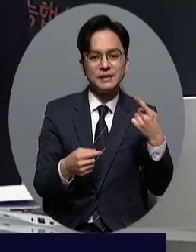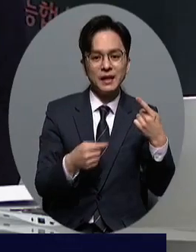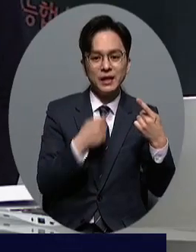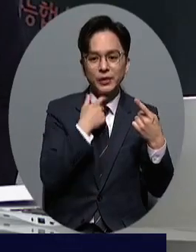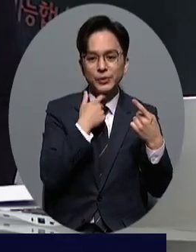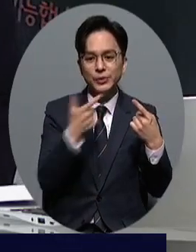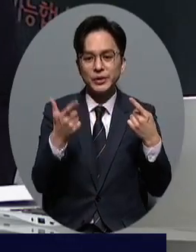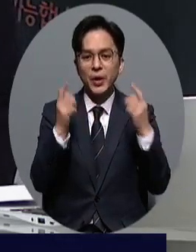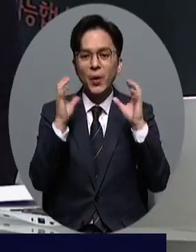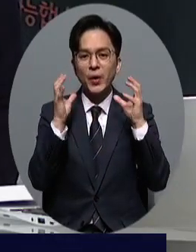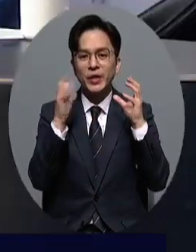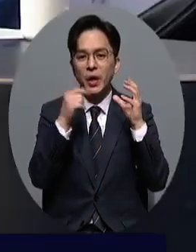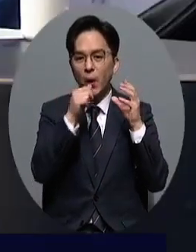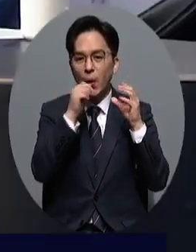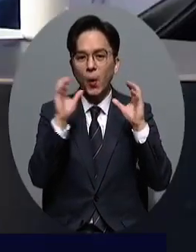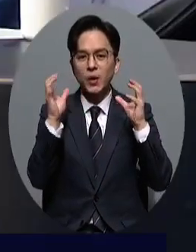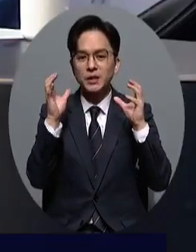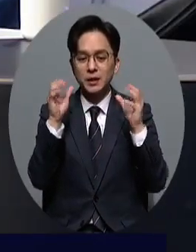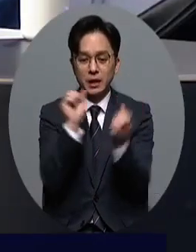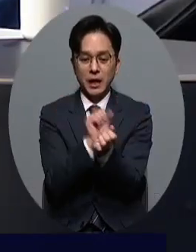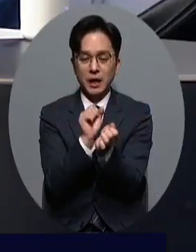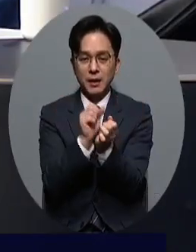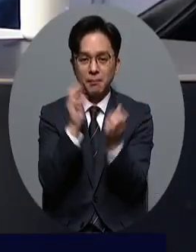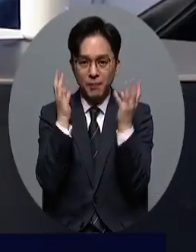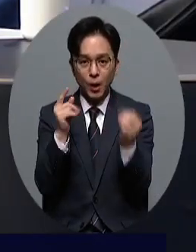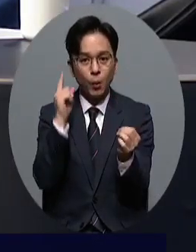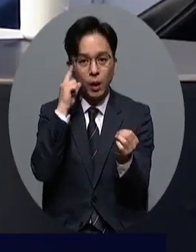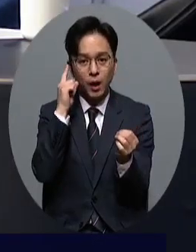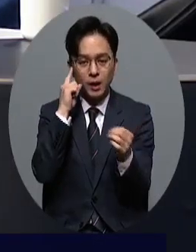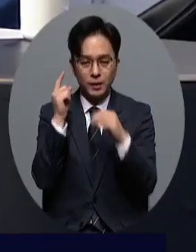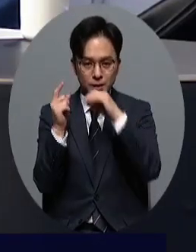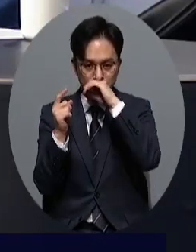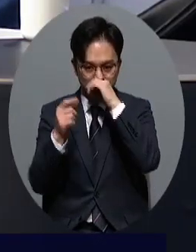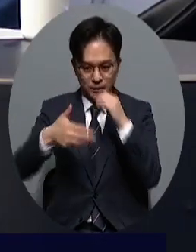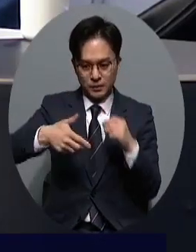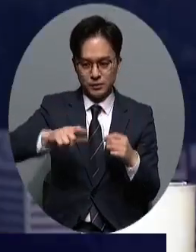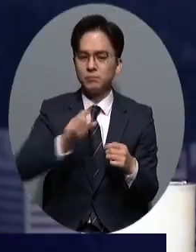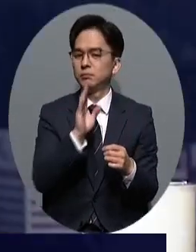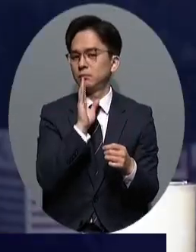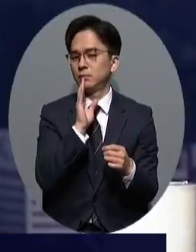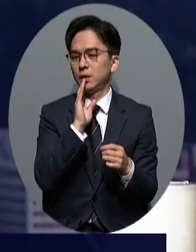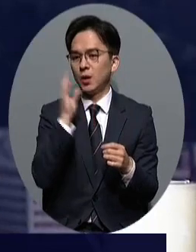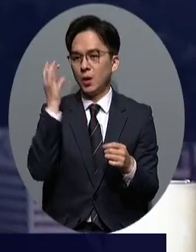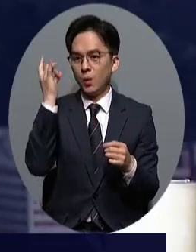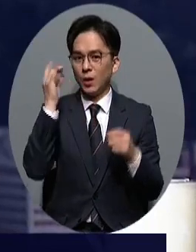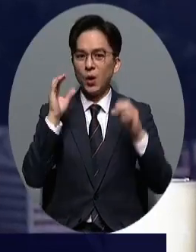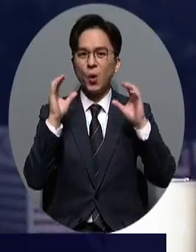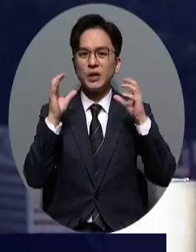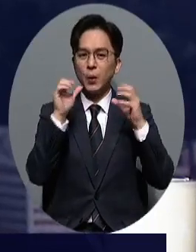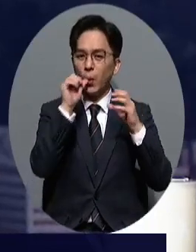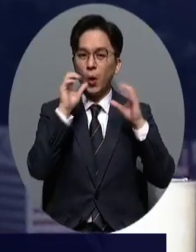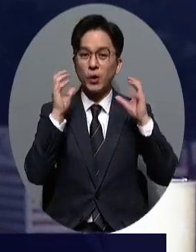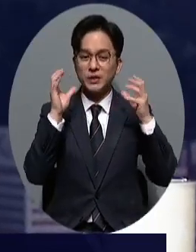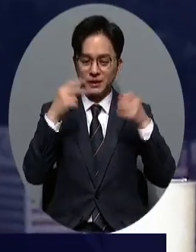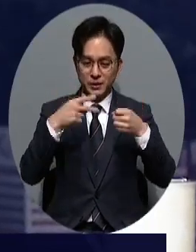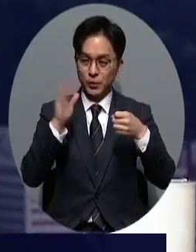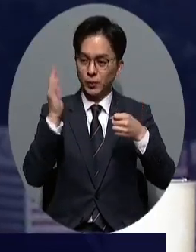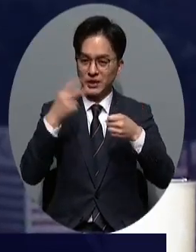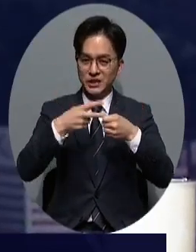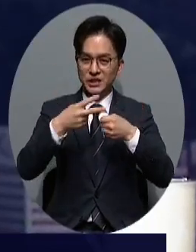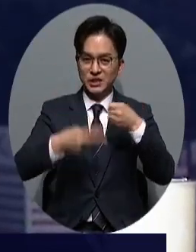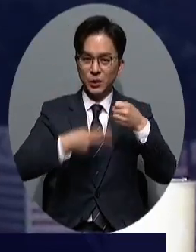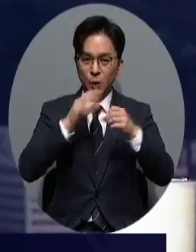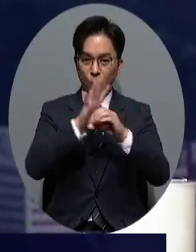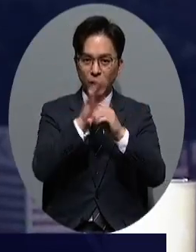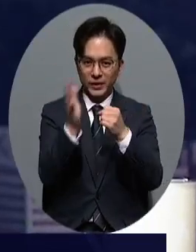있나요? 아무래도 이제 영유아들 6세 미만 아이들은 이미 독감 노출력이 2년간 거의 네. 없었거든요. 그래서 자연